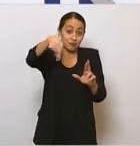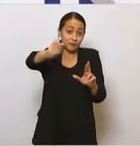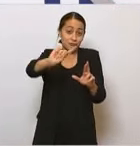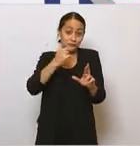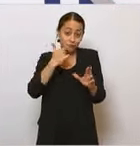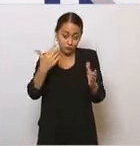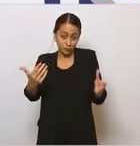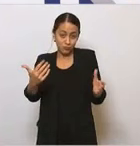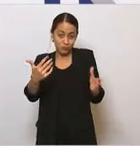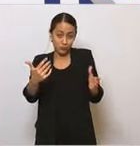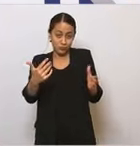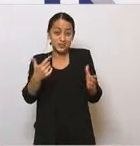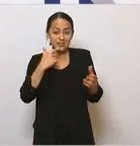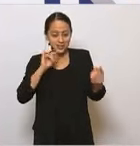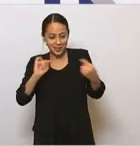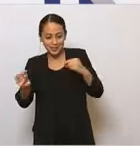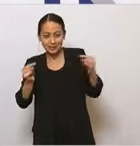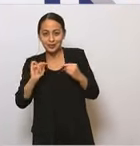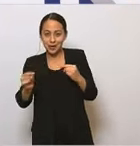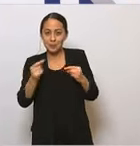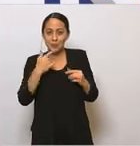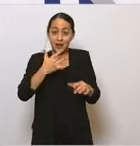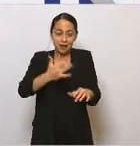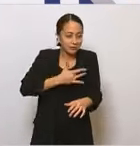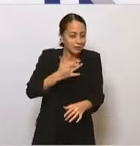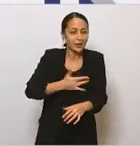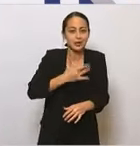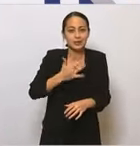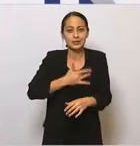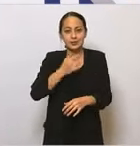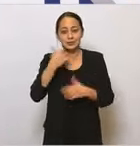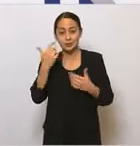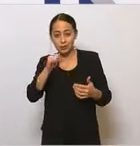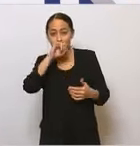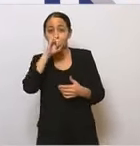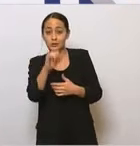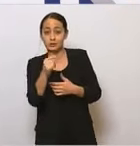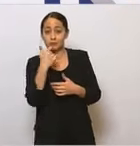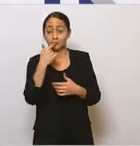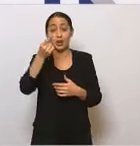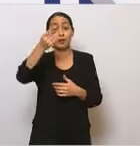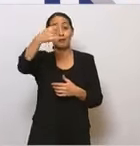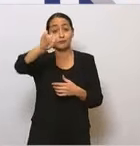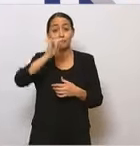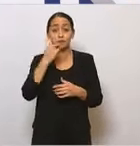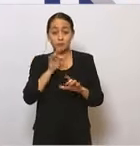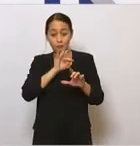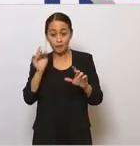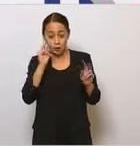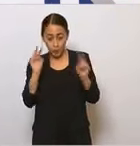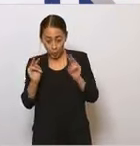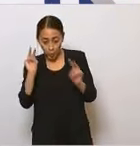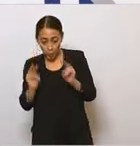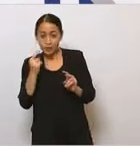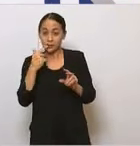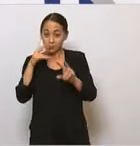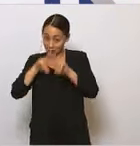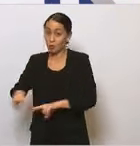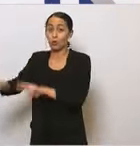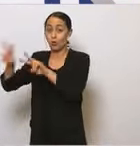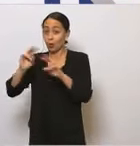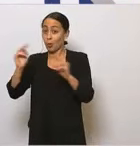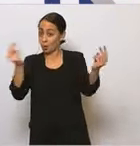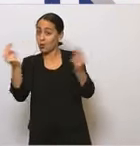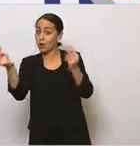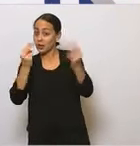avez trouvé les débats aussi passionnants que nous. Vous nous regardez depuis la France, mais aussi partout en Europe. Merci. Merci